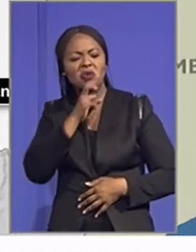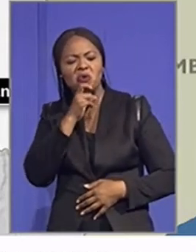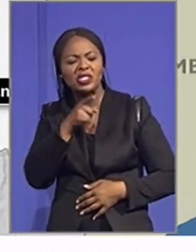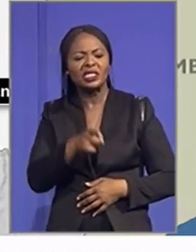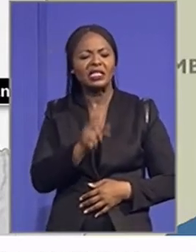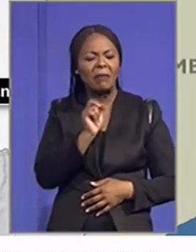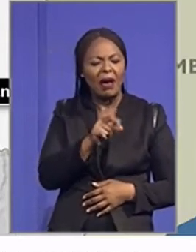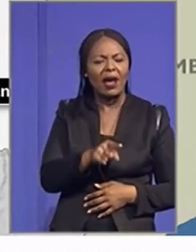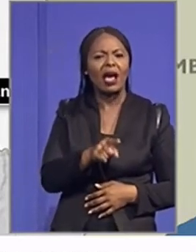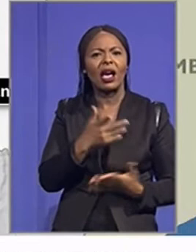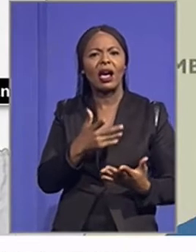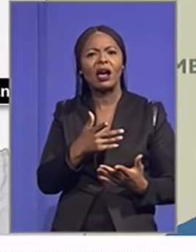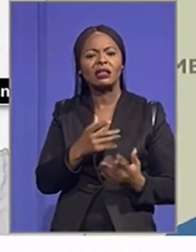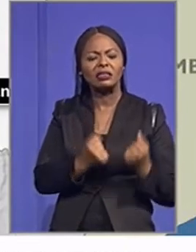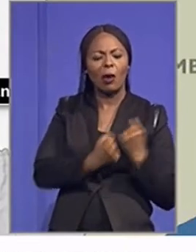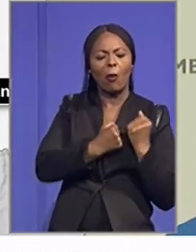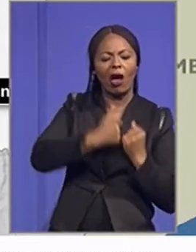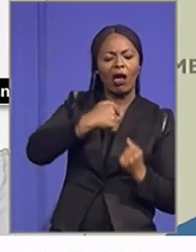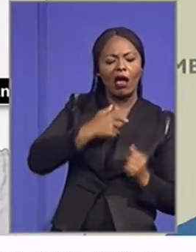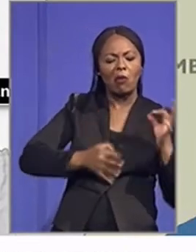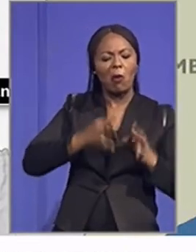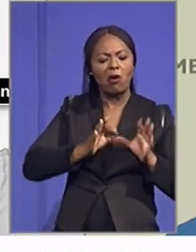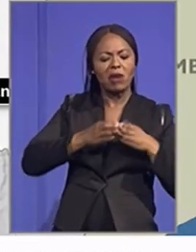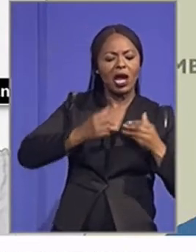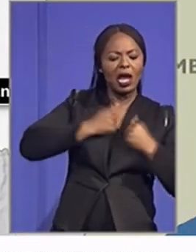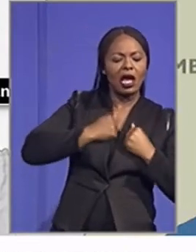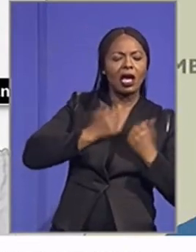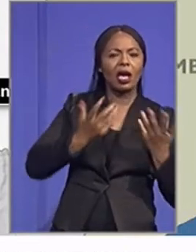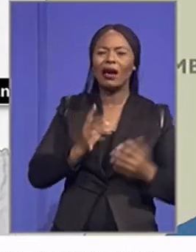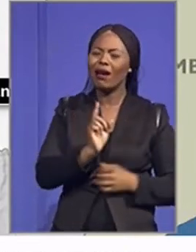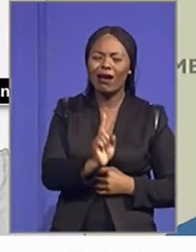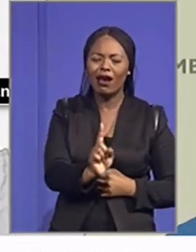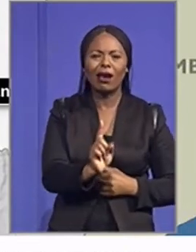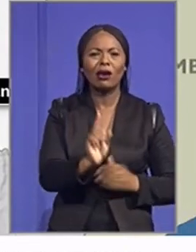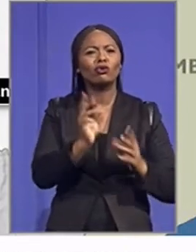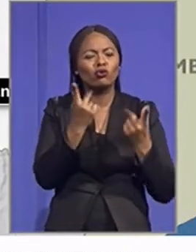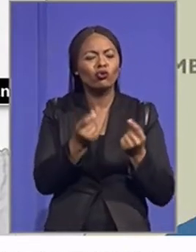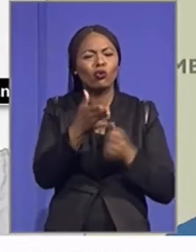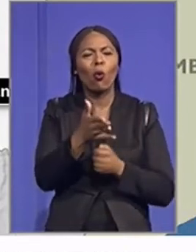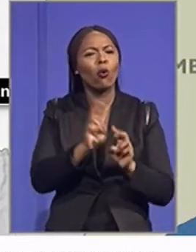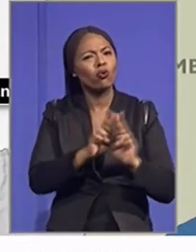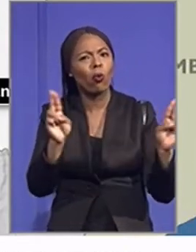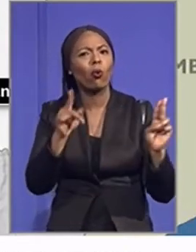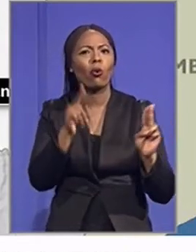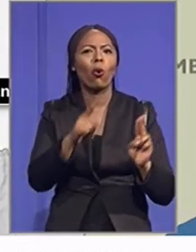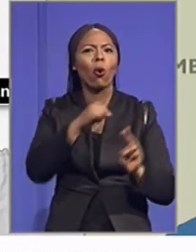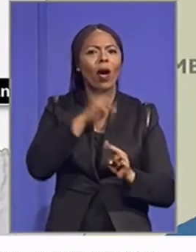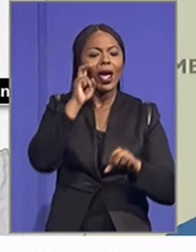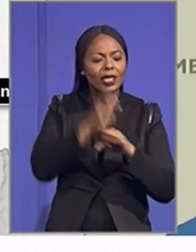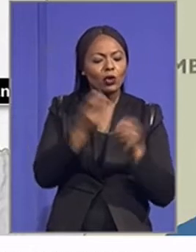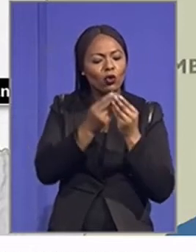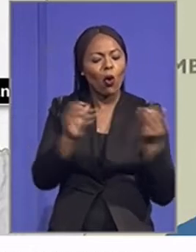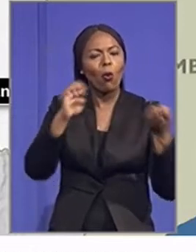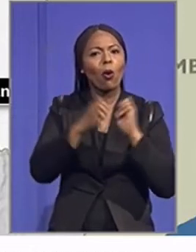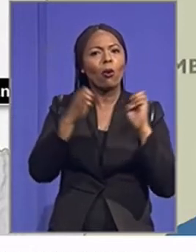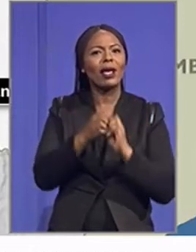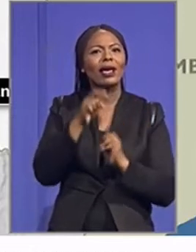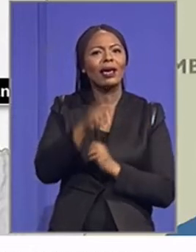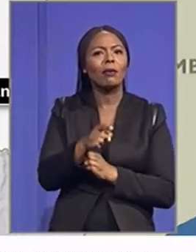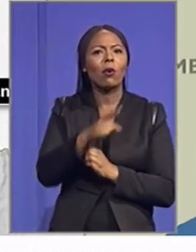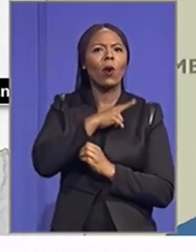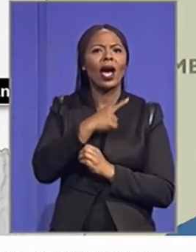ise maikutlo a batho go hodimo e leng ho leka ho sola badudi ba ko ntlo horeng mathata mathata a re lebaneng le ona mo Afrika Borwa a tlhola ke badudi ba ka